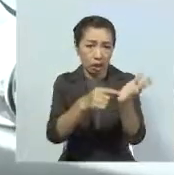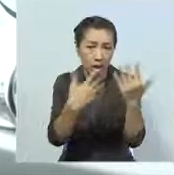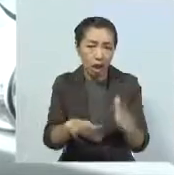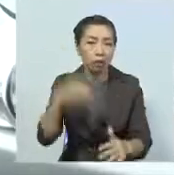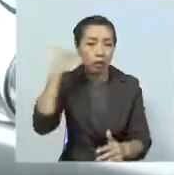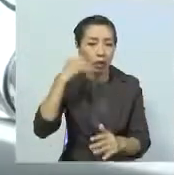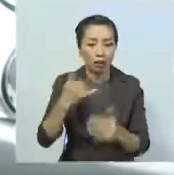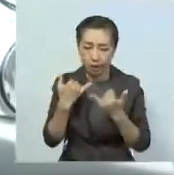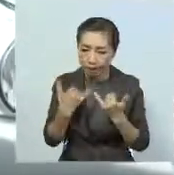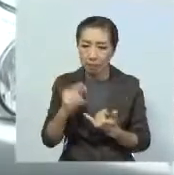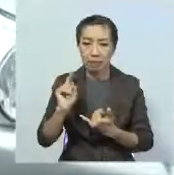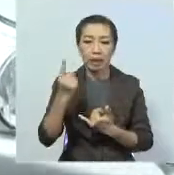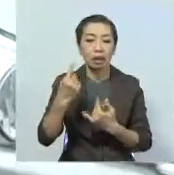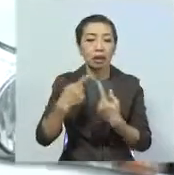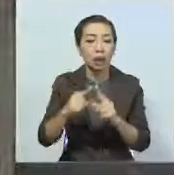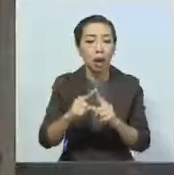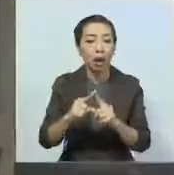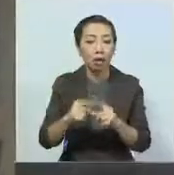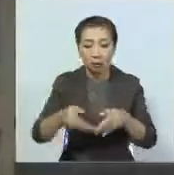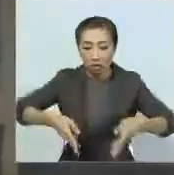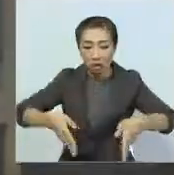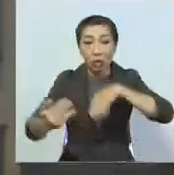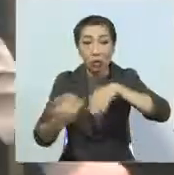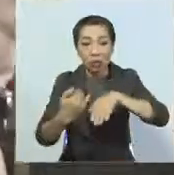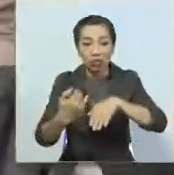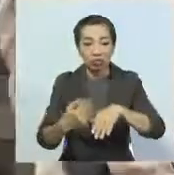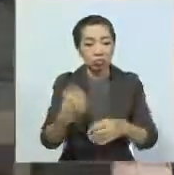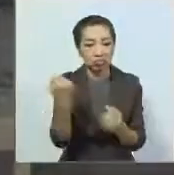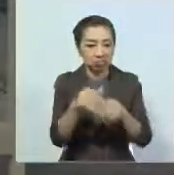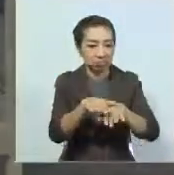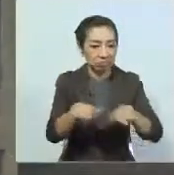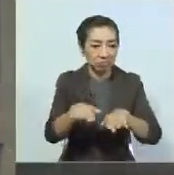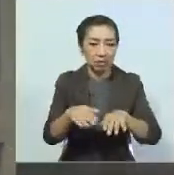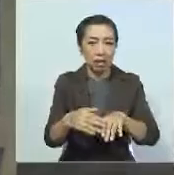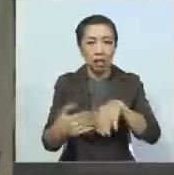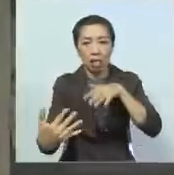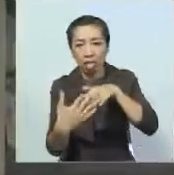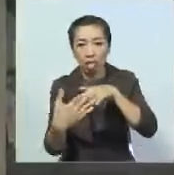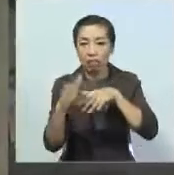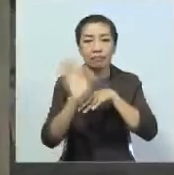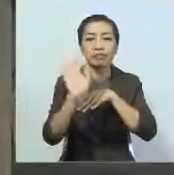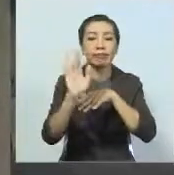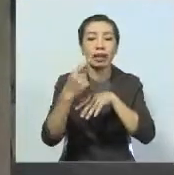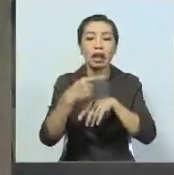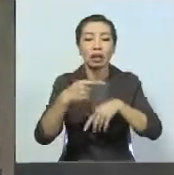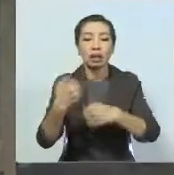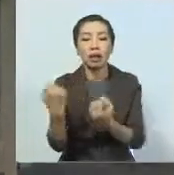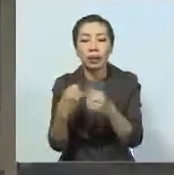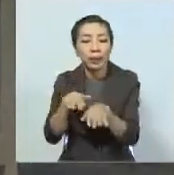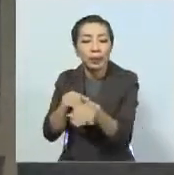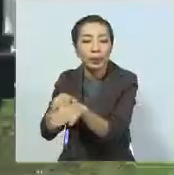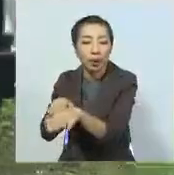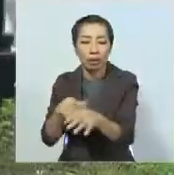ครั้งนี้นะคะยืนยันว่าจะไม่มีการปิดถนนหรือว่ากีดขวางการจราจรสร้างความเดือดร้อนให้กับประชาช